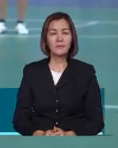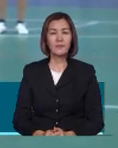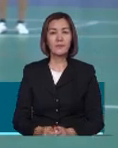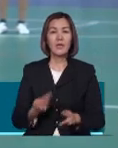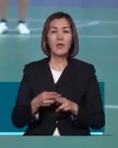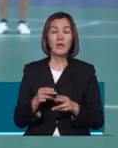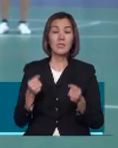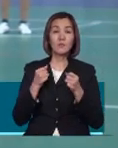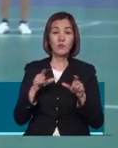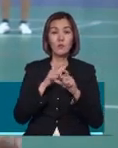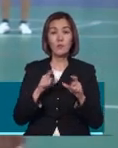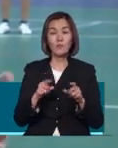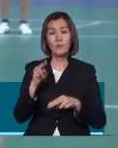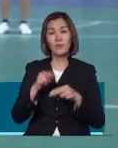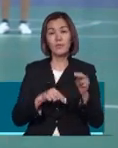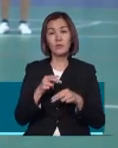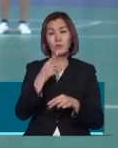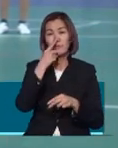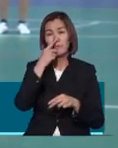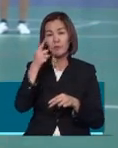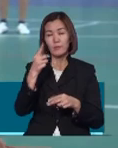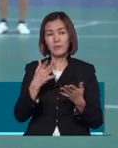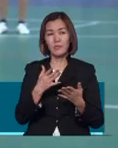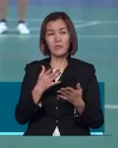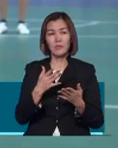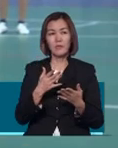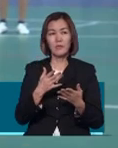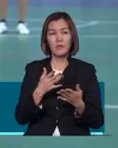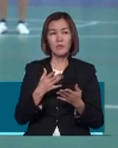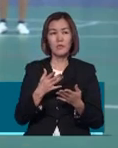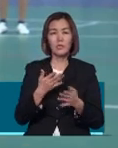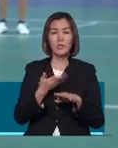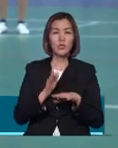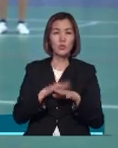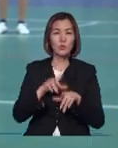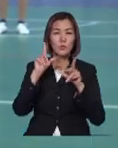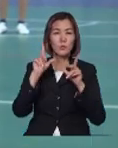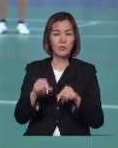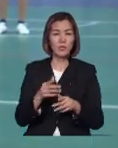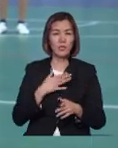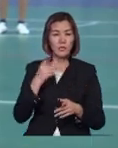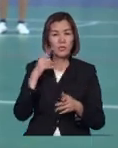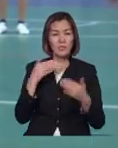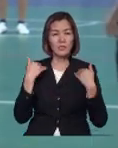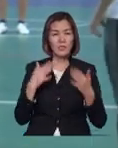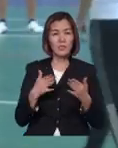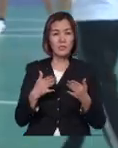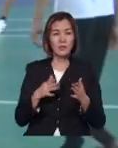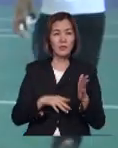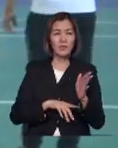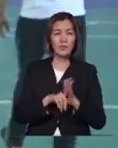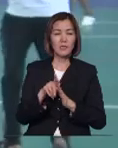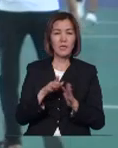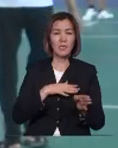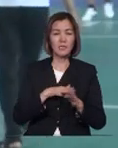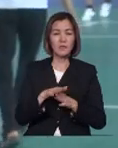Этот спортивный комплекс был построен в отдельном селе, так как до него тяжело добираться. Поэтому наша инициатива была реализована при